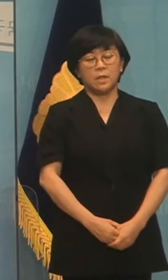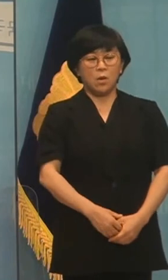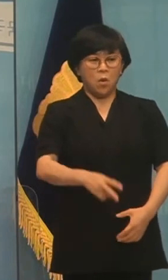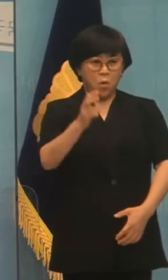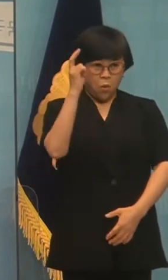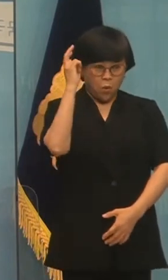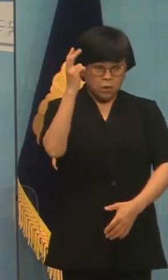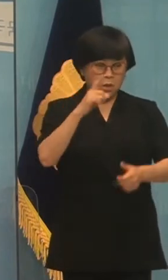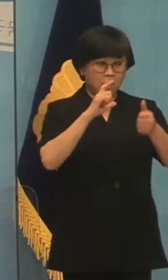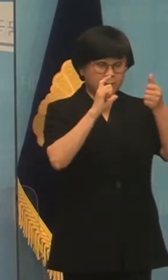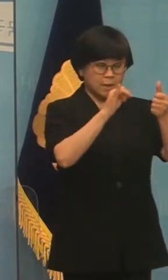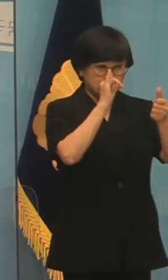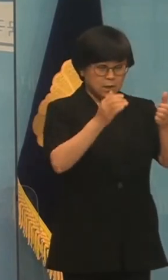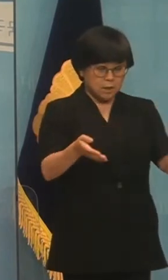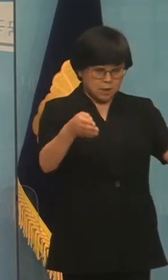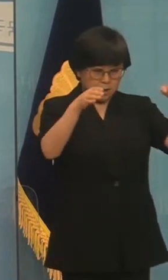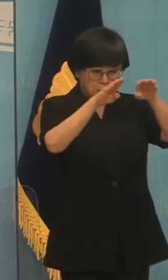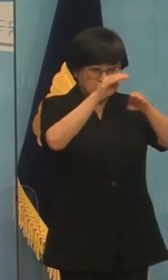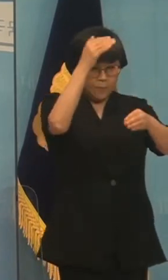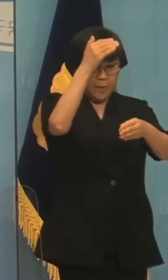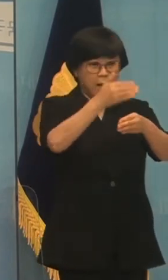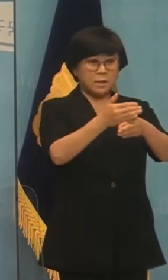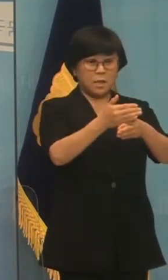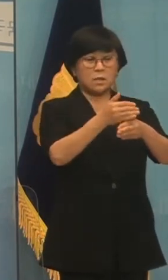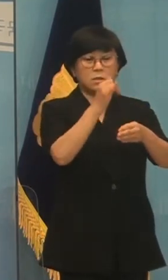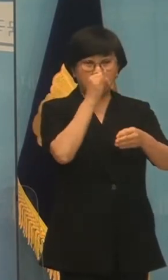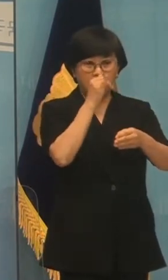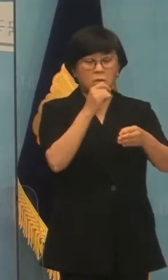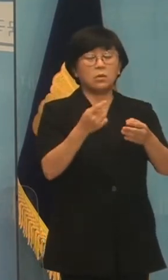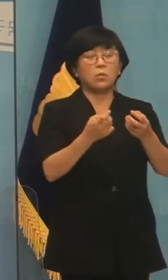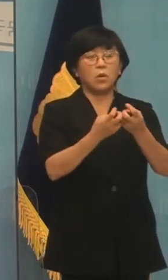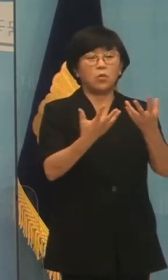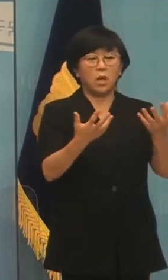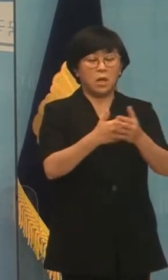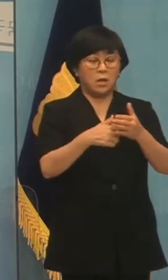행여나 확진자가 나와 시설이 폐쇄되기라도 한다면